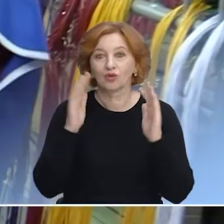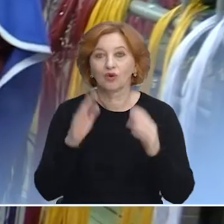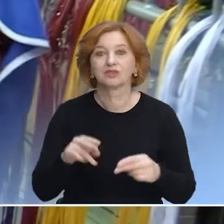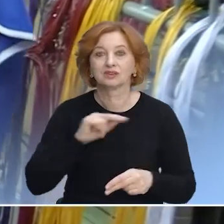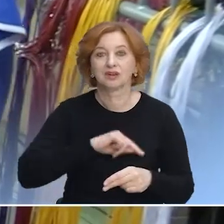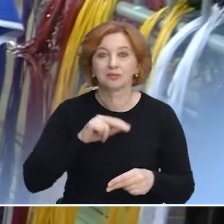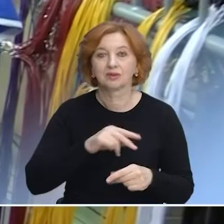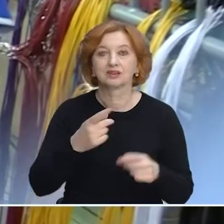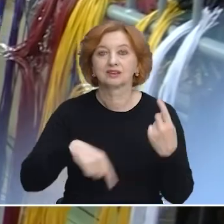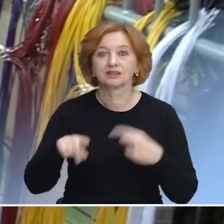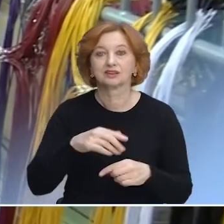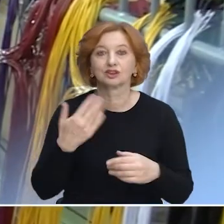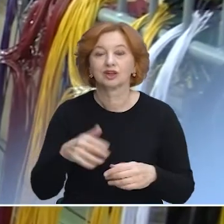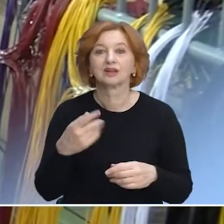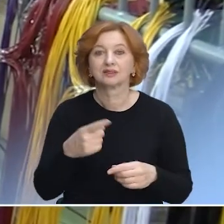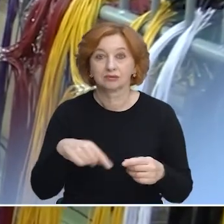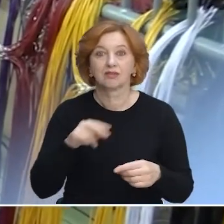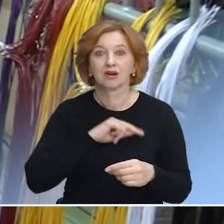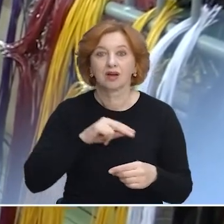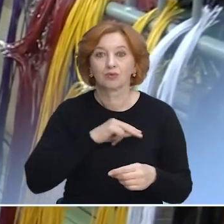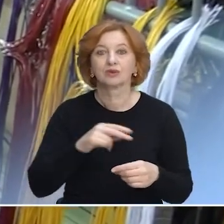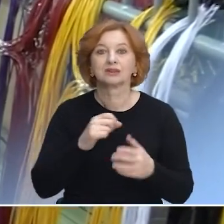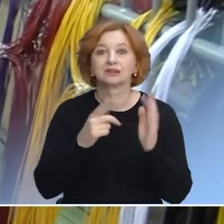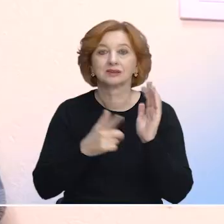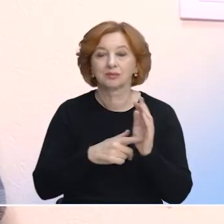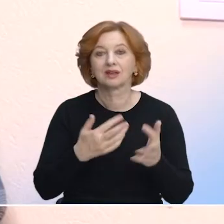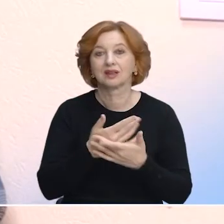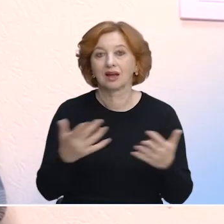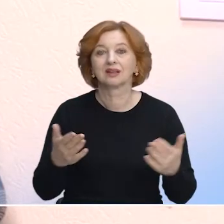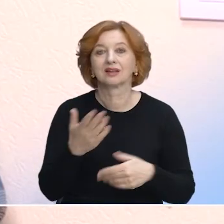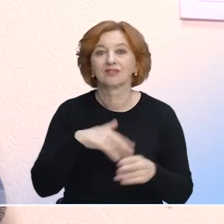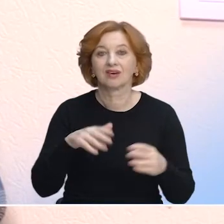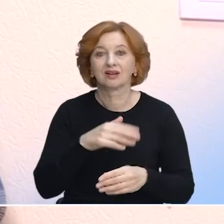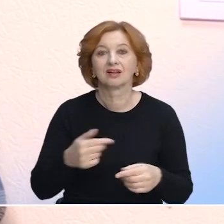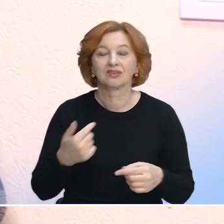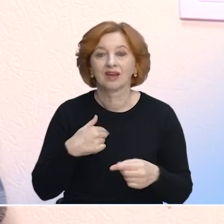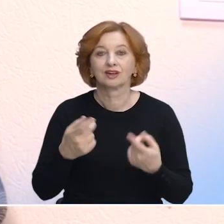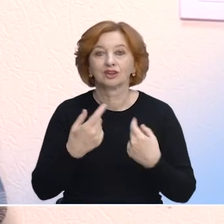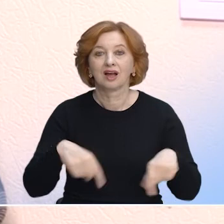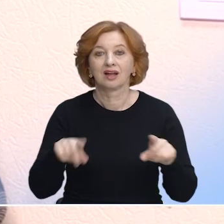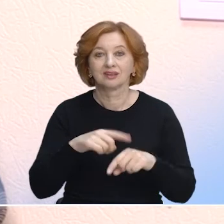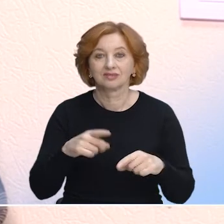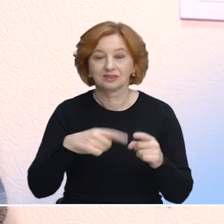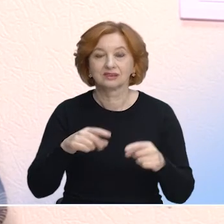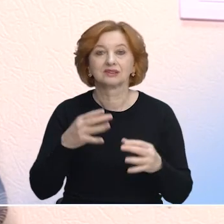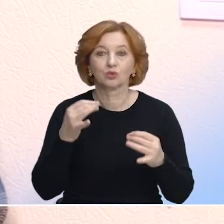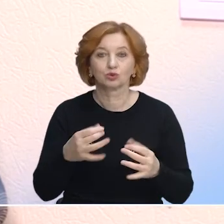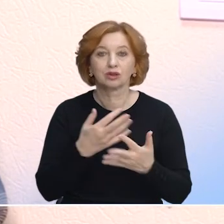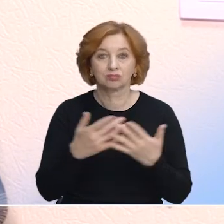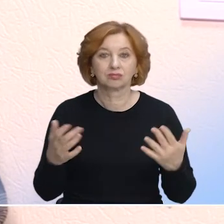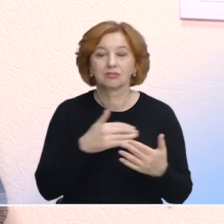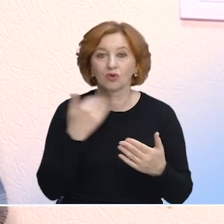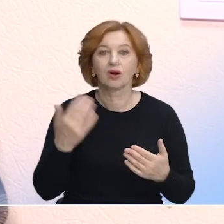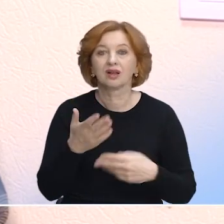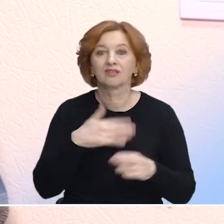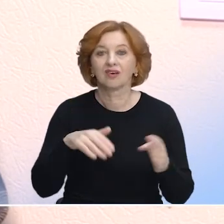день трудоустроено 20 человек, из них 15 имеют инвалидность. Мы являемся надежным поставщиком для завода «Сельмаш», то есть